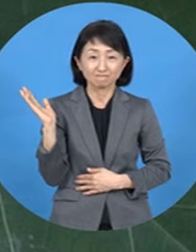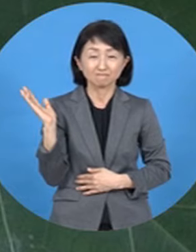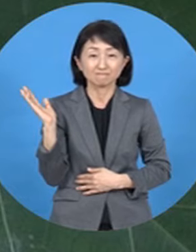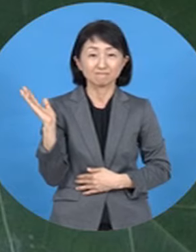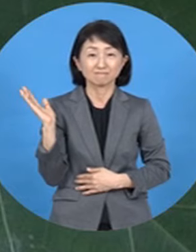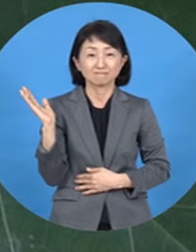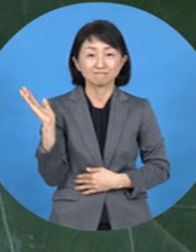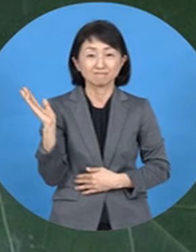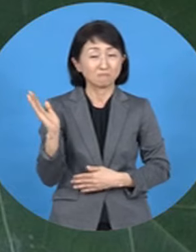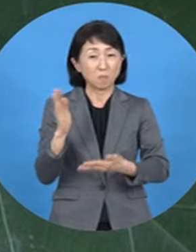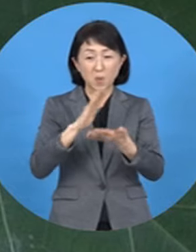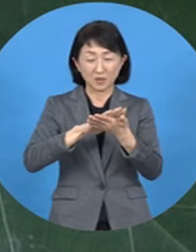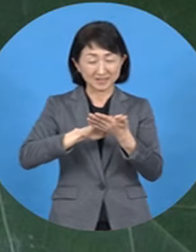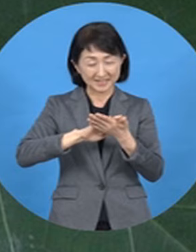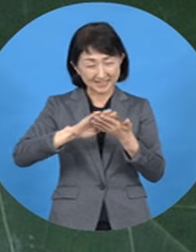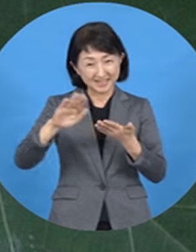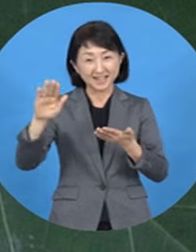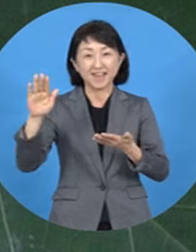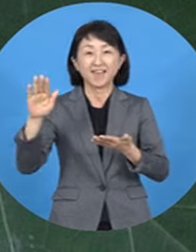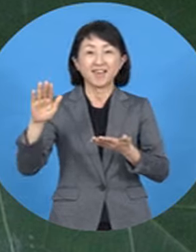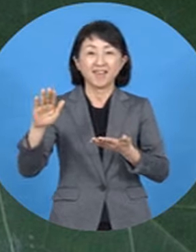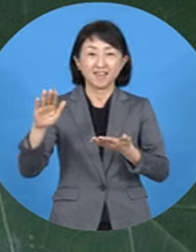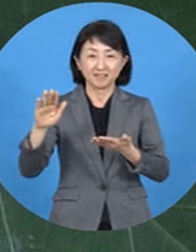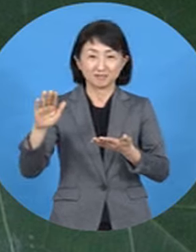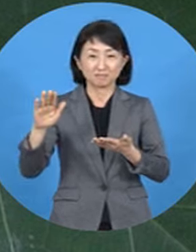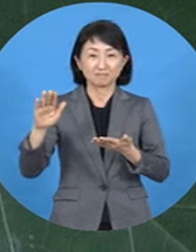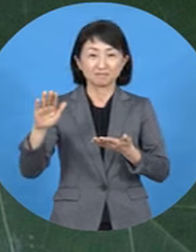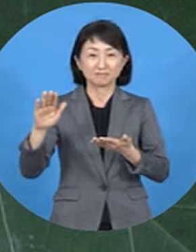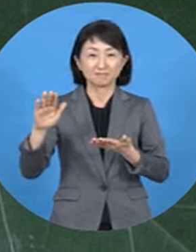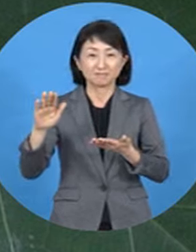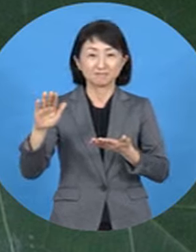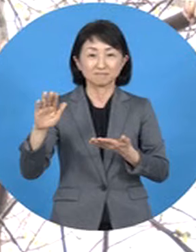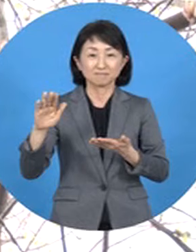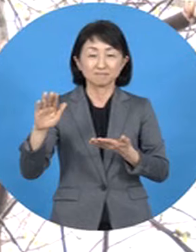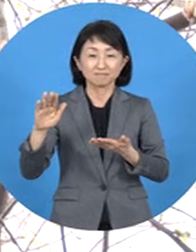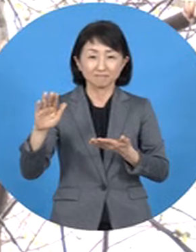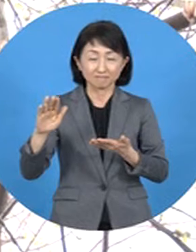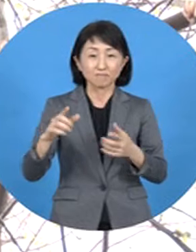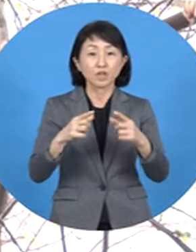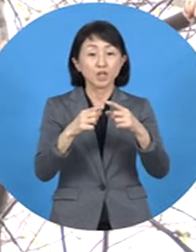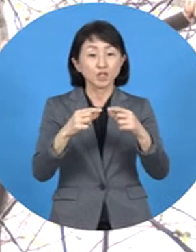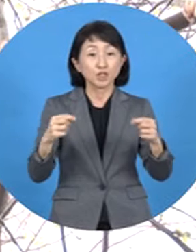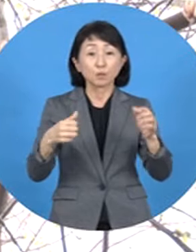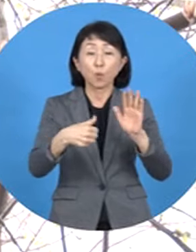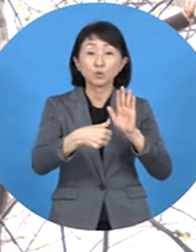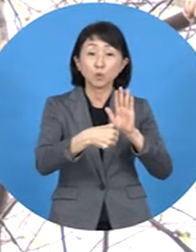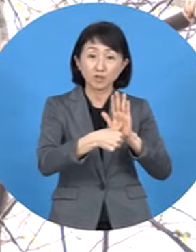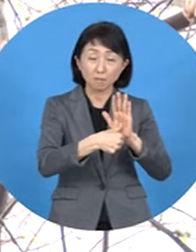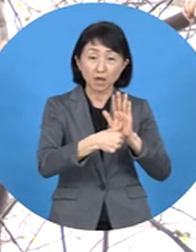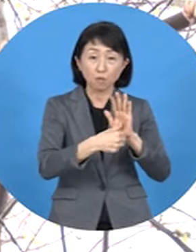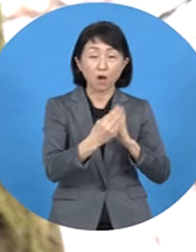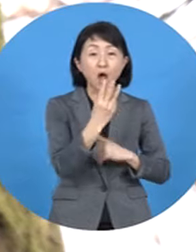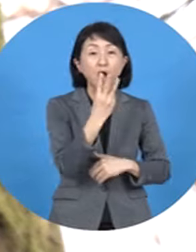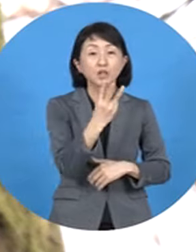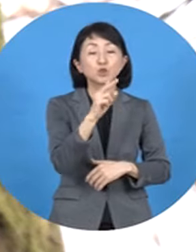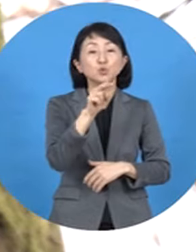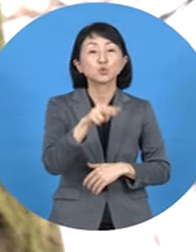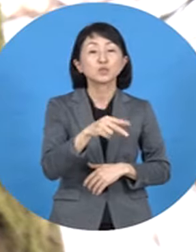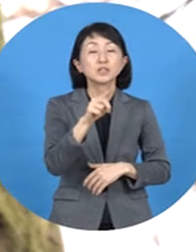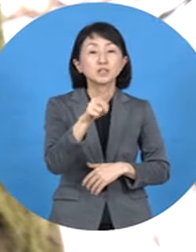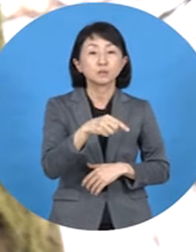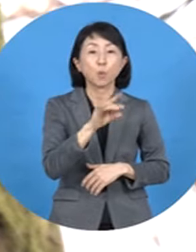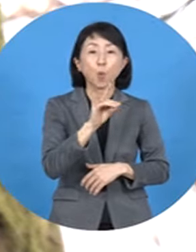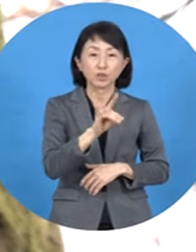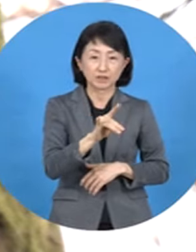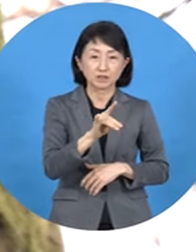その花が咲きます。 すごく綺麗なお花ですよね。 はい、日本の名前としてはユリの木なん